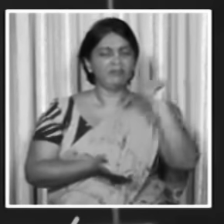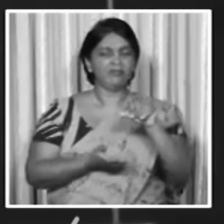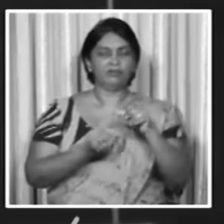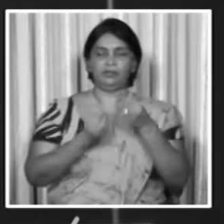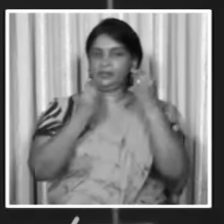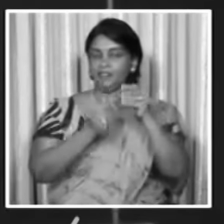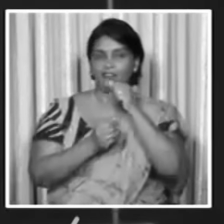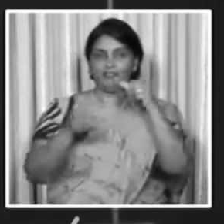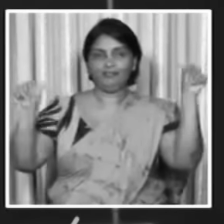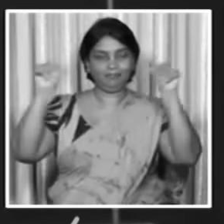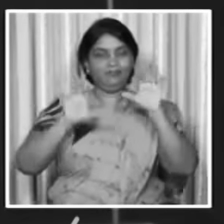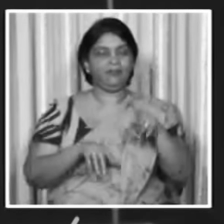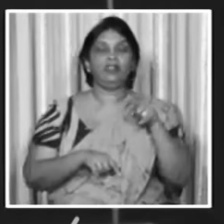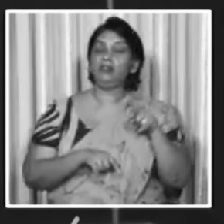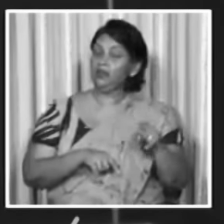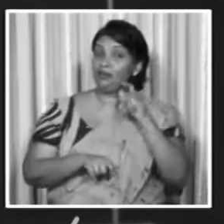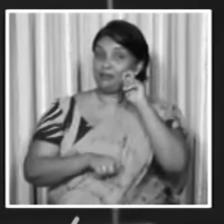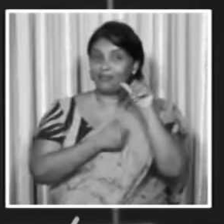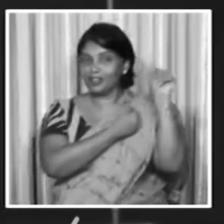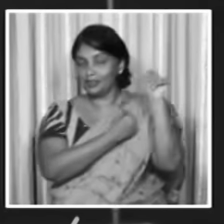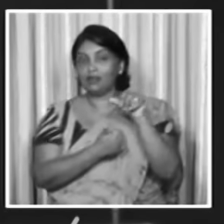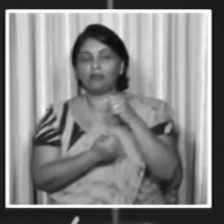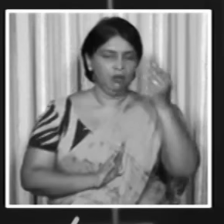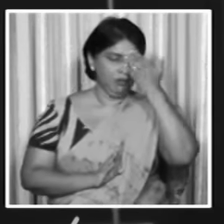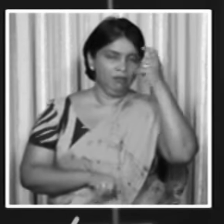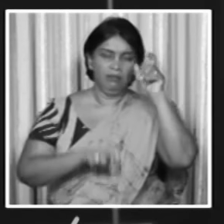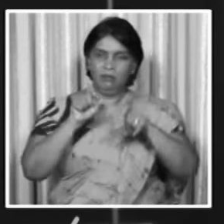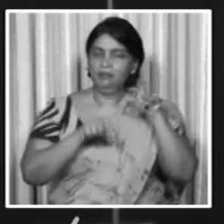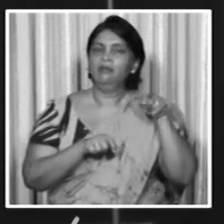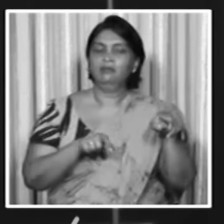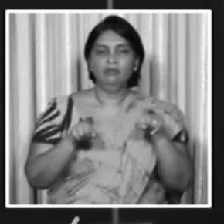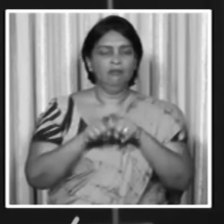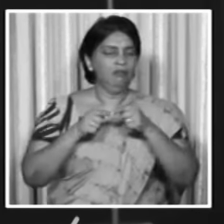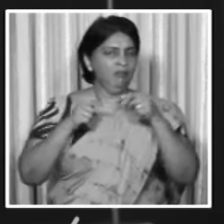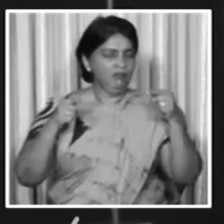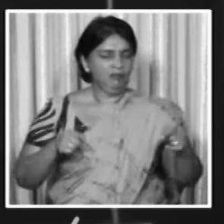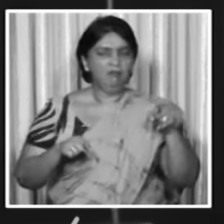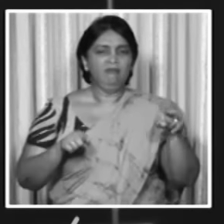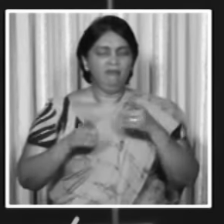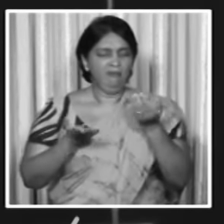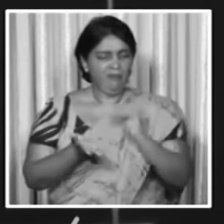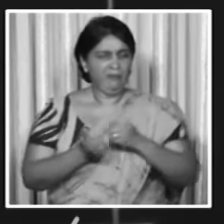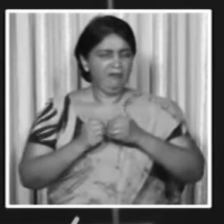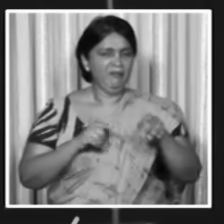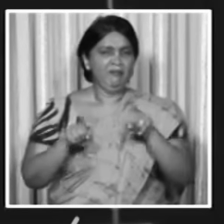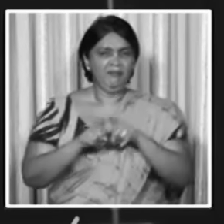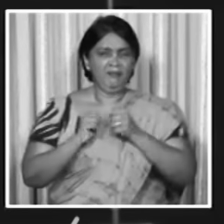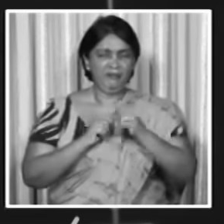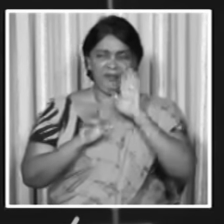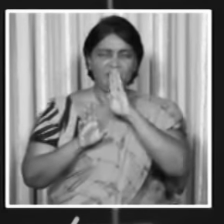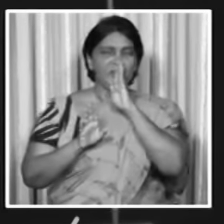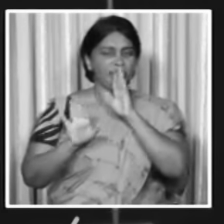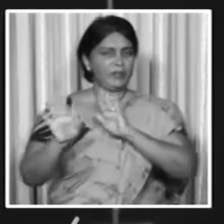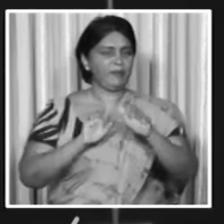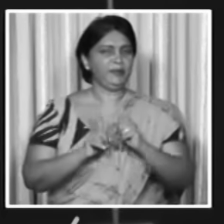அங்கிருந்த மக்கள் அனைவரும் குடிநீருக்காக பரிதவிக்கும் நிலை ஏற்படுத்தப்பட்டிருந்தது. இத்தகைய அதிகார நிலைப்பட்ட செயல்கள் ஏற்கனவே இரு துருவங்களாக உள்ள